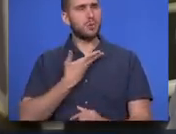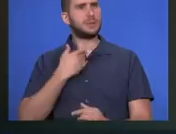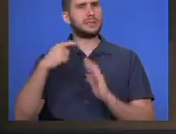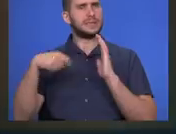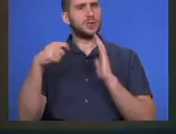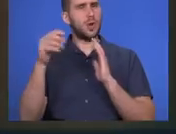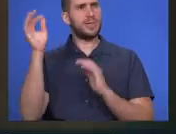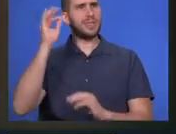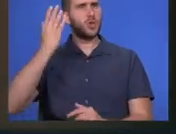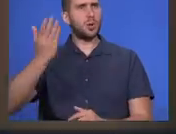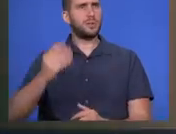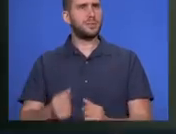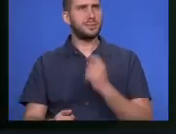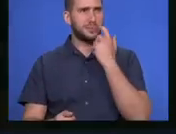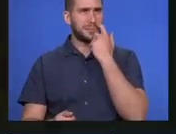טיק טוק.